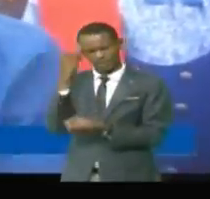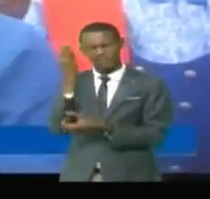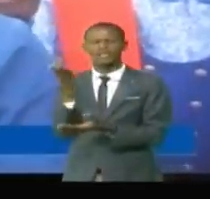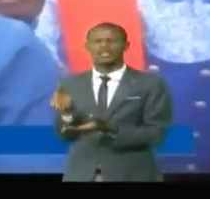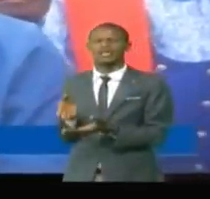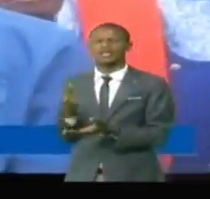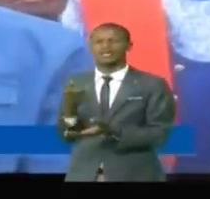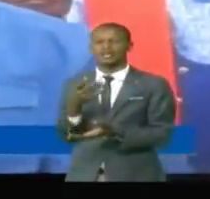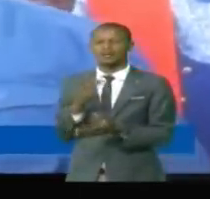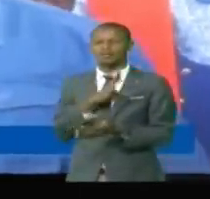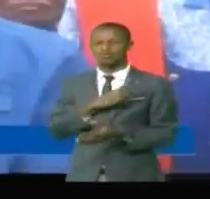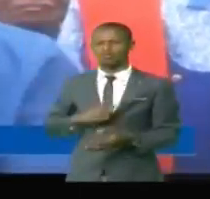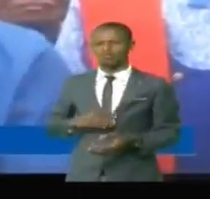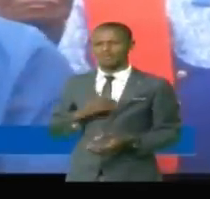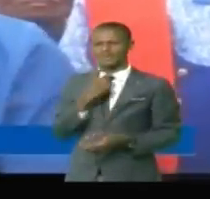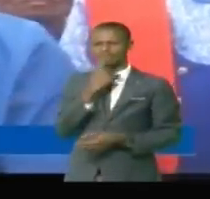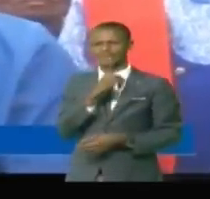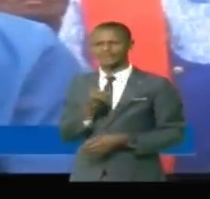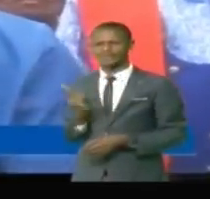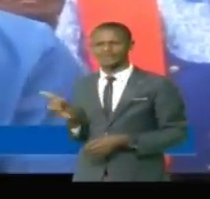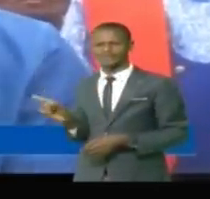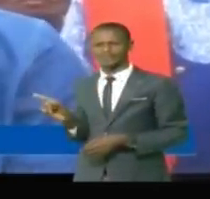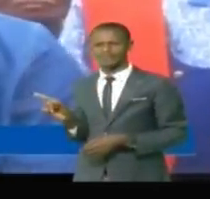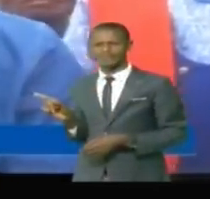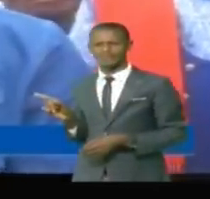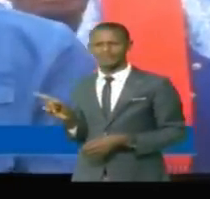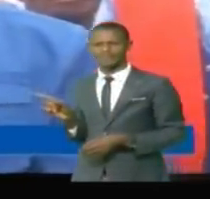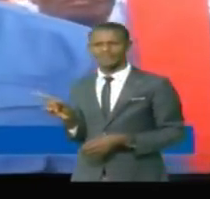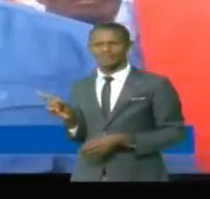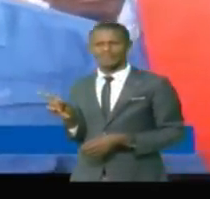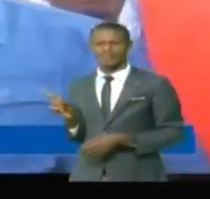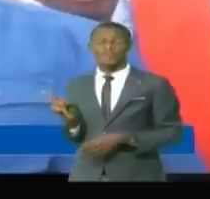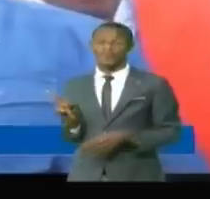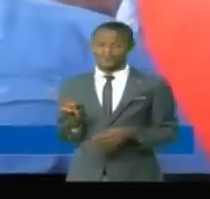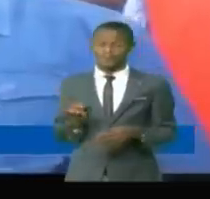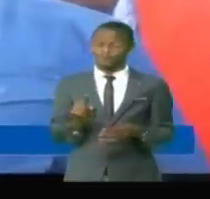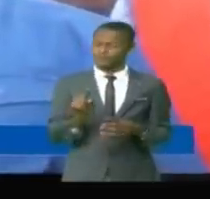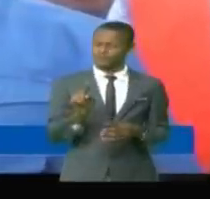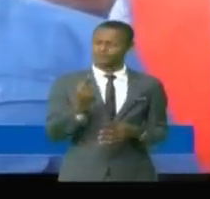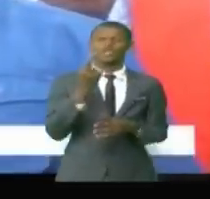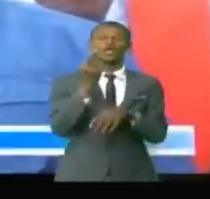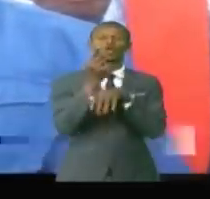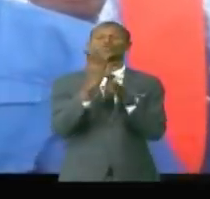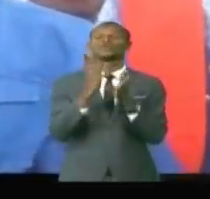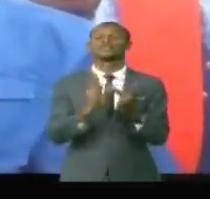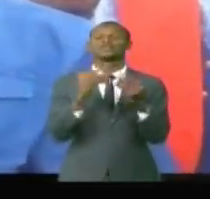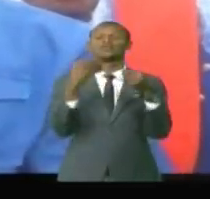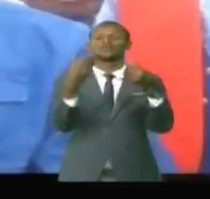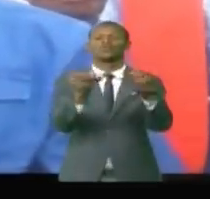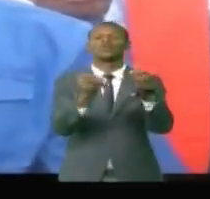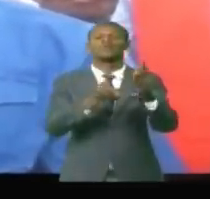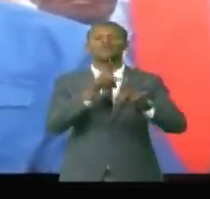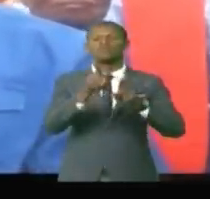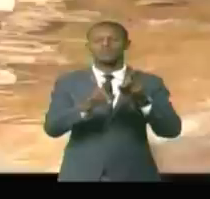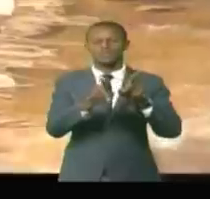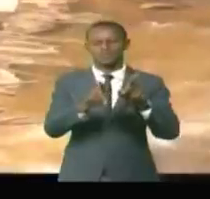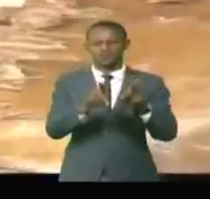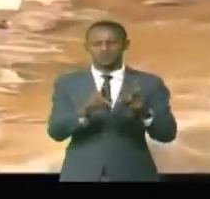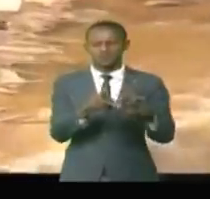je peux prodiguer à la population, de protéger tous les matériels entreposés dans leur